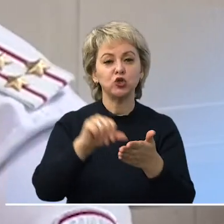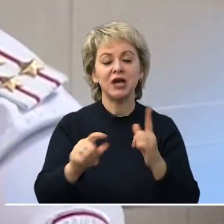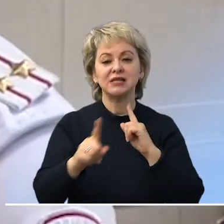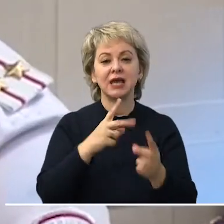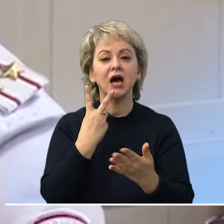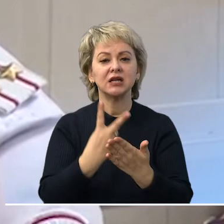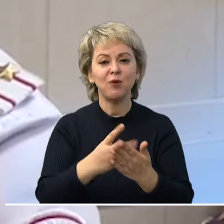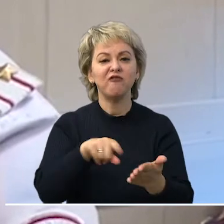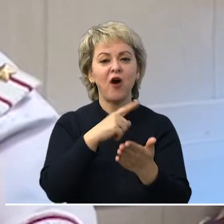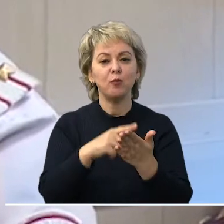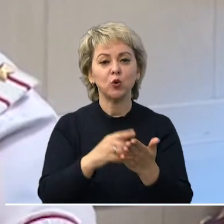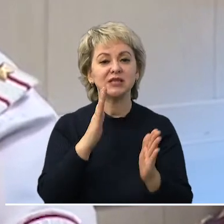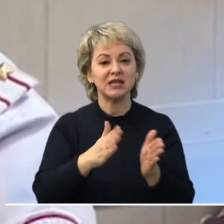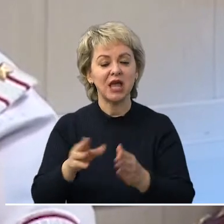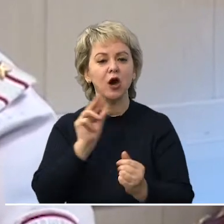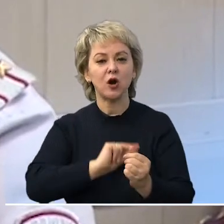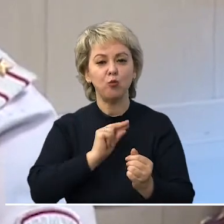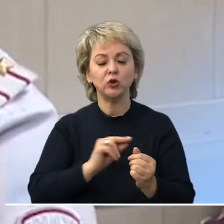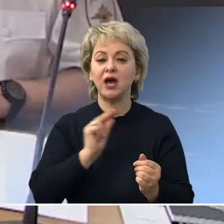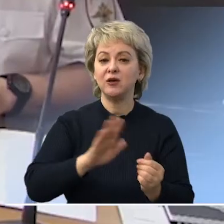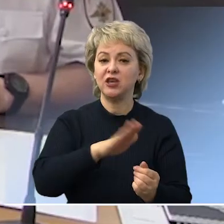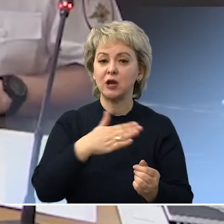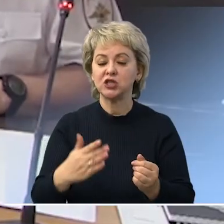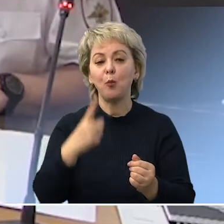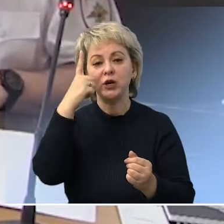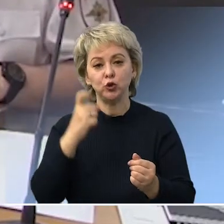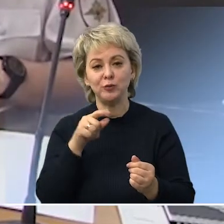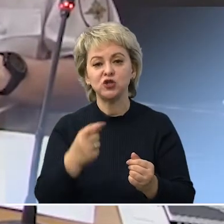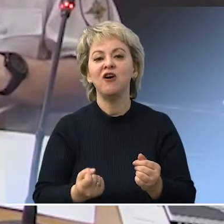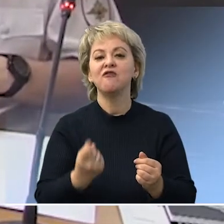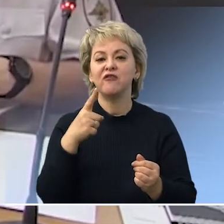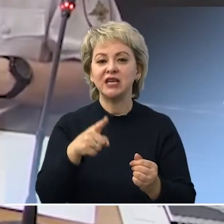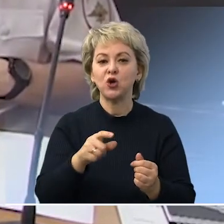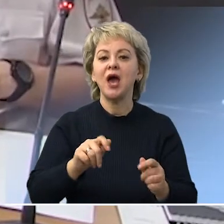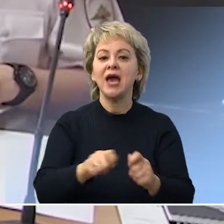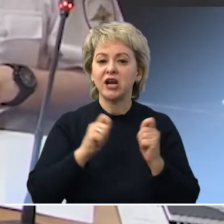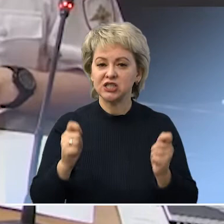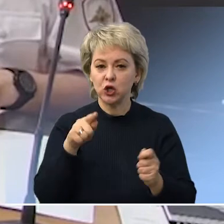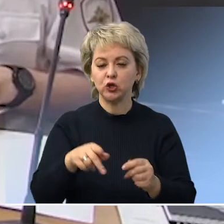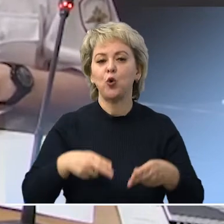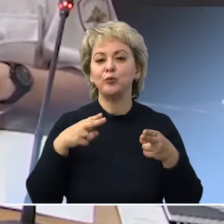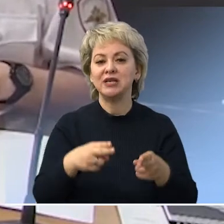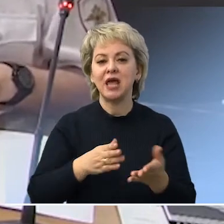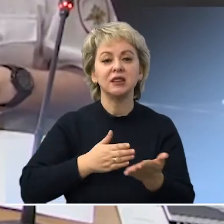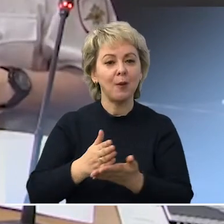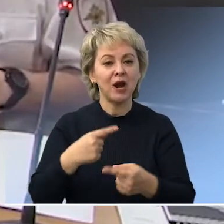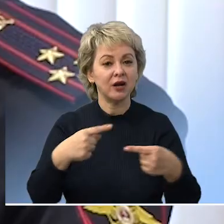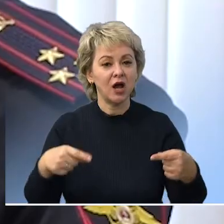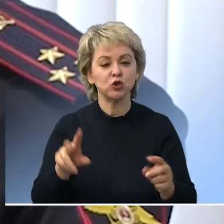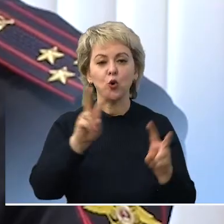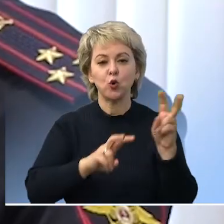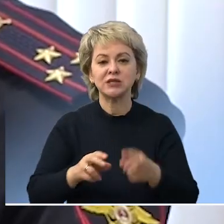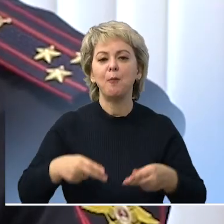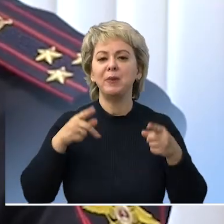участники совещаний рассматривают вопросы состояния работы и взаимодействия по предупреждению, выявлению и раскрытию преступлений общеголовной направленности,